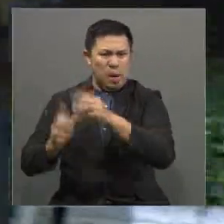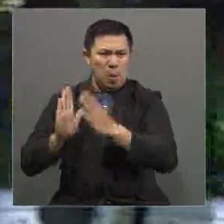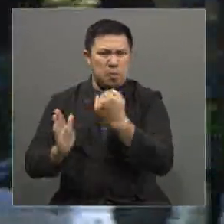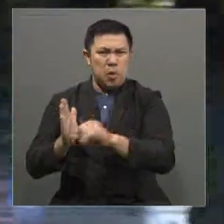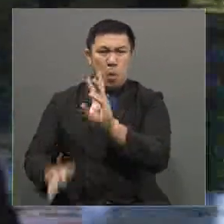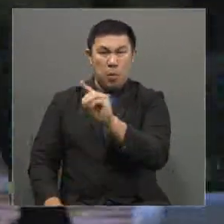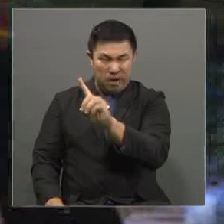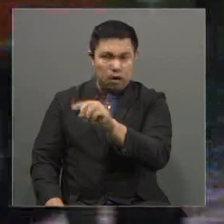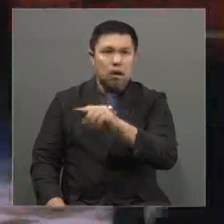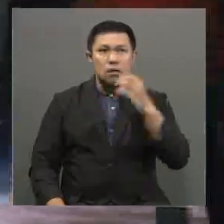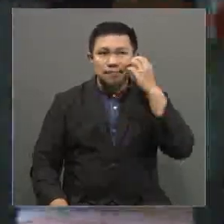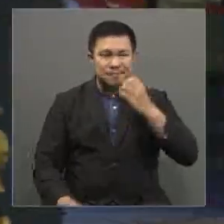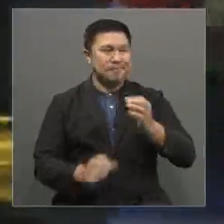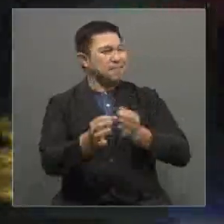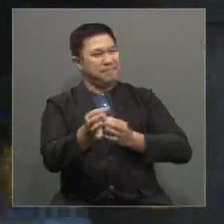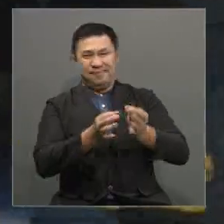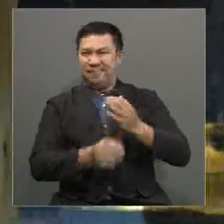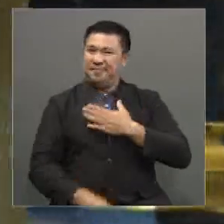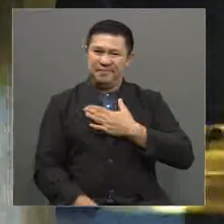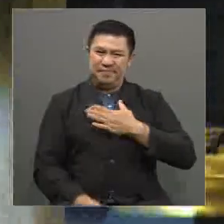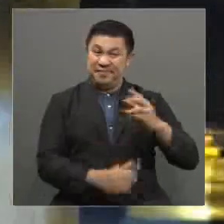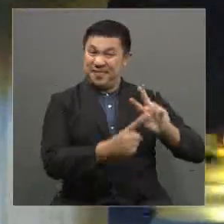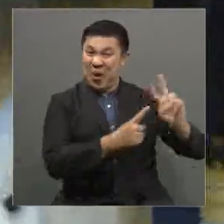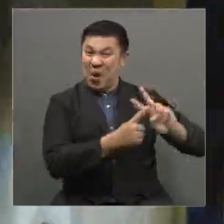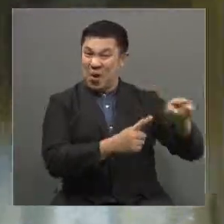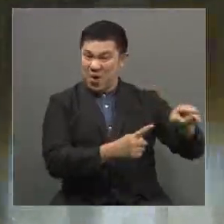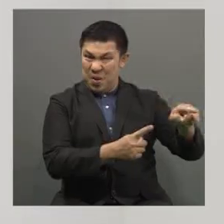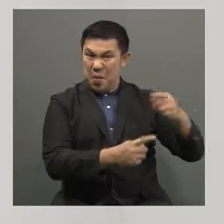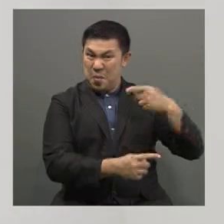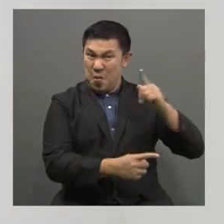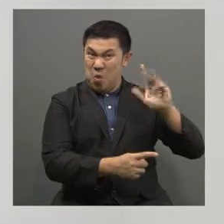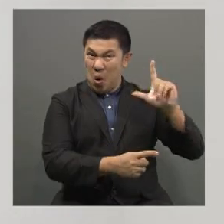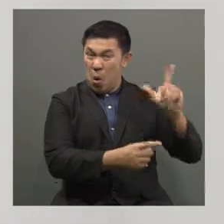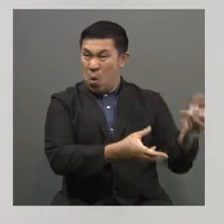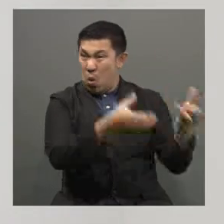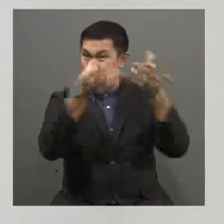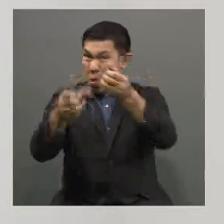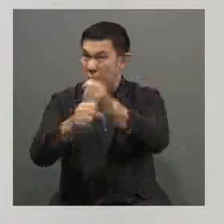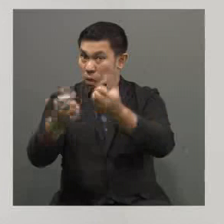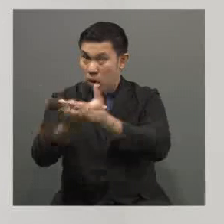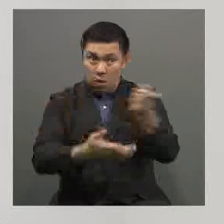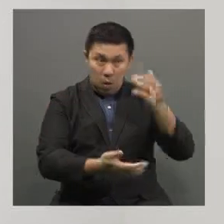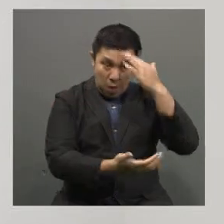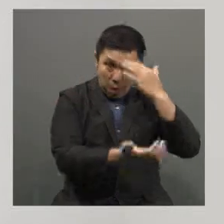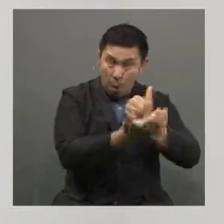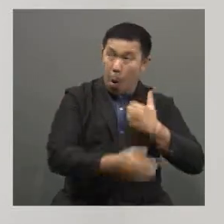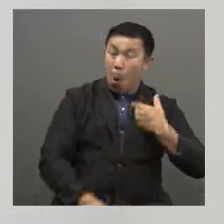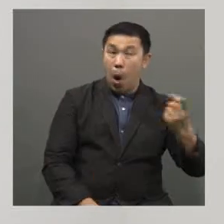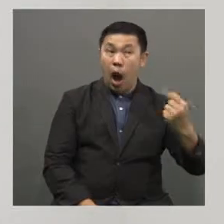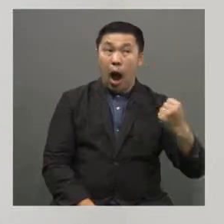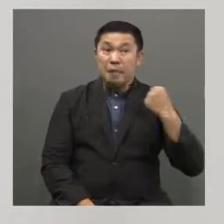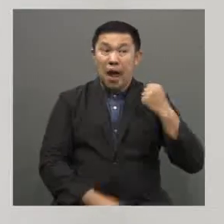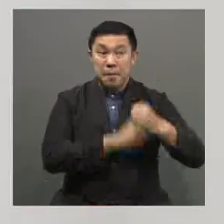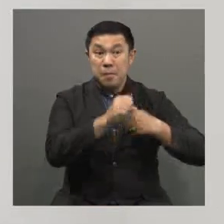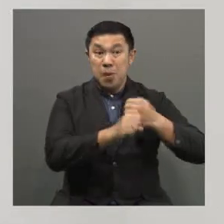ทางฝั่งบิ๊กโจ๊กเนี่ยชี้แจงนะคะว่าสำนวนที่ 2ที่อยู่ในชั้นปปชตำรวจไม่มีอำนาจสอบสวนมาตั้งแต่ปีที่